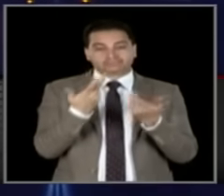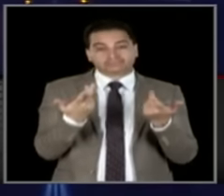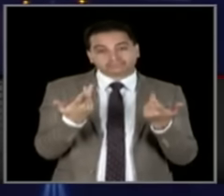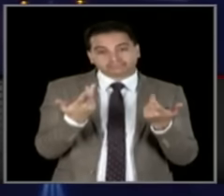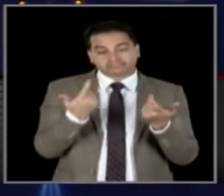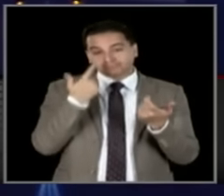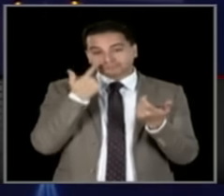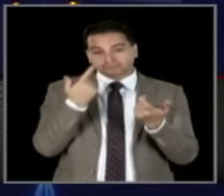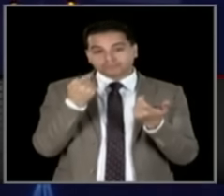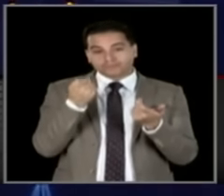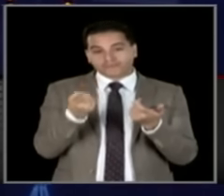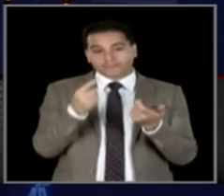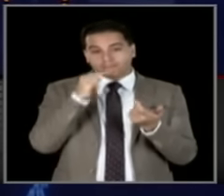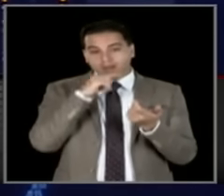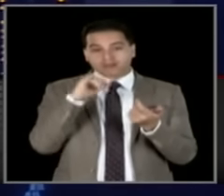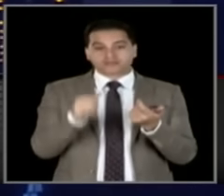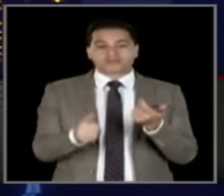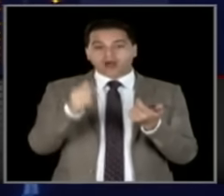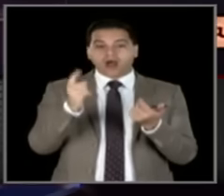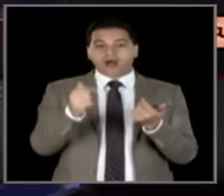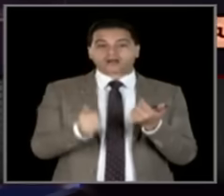يا يارا،